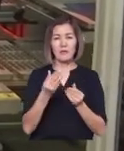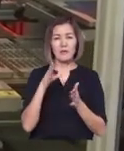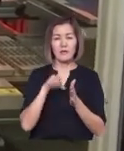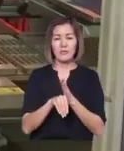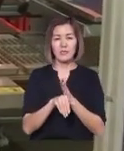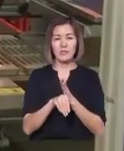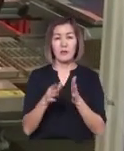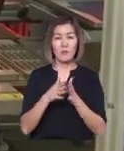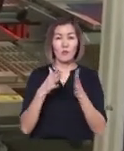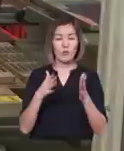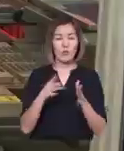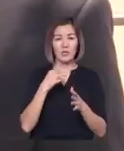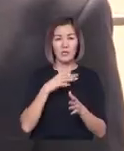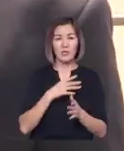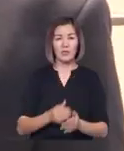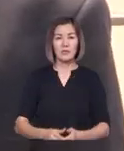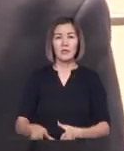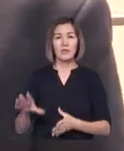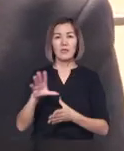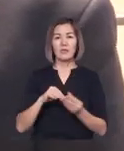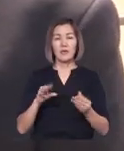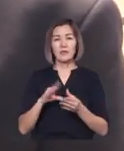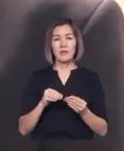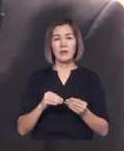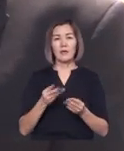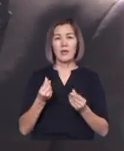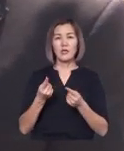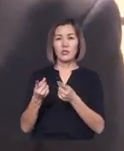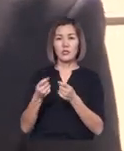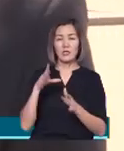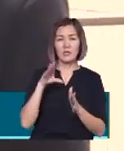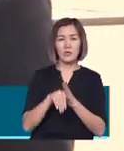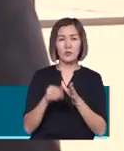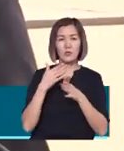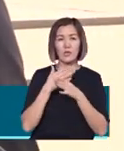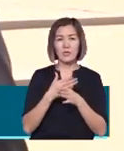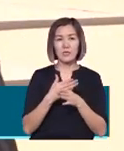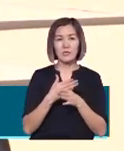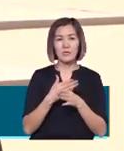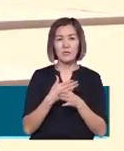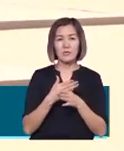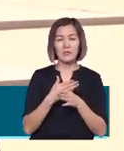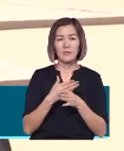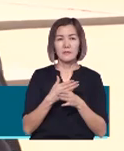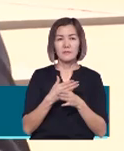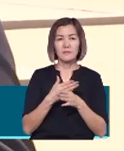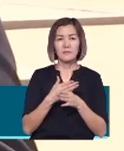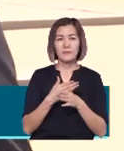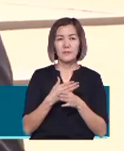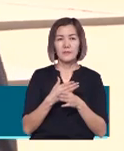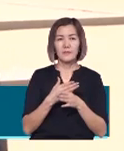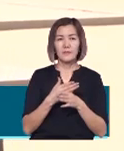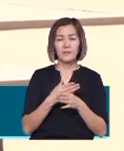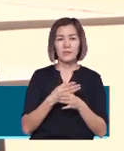игілігі мол екендігін жеткізді. Тағы да бір мәселе инвестиция тарту. Яғни біз инвестицияға келу үшін